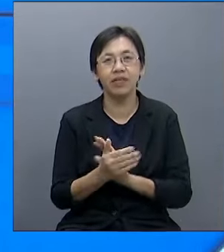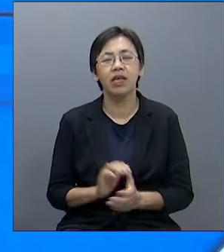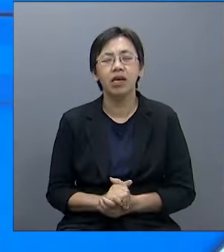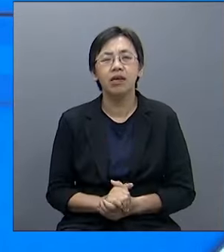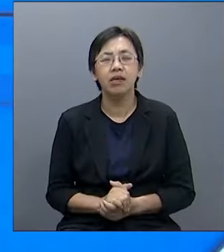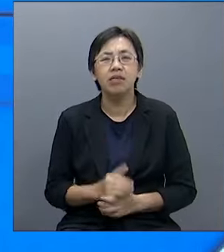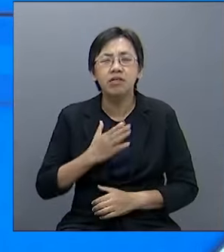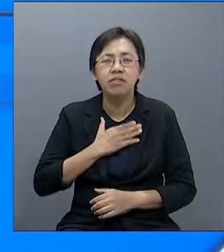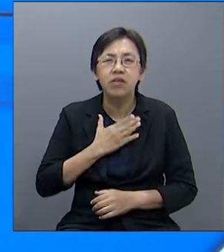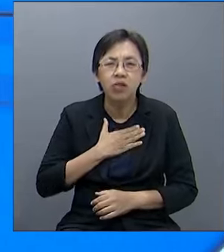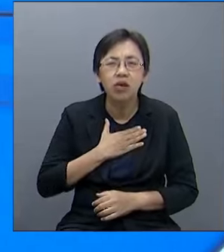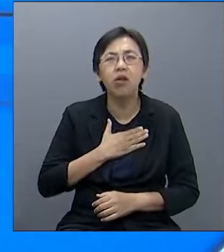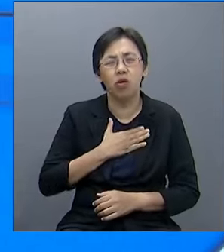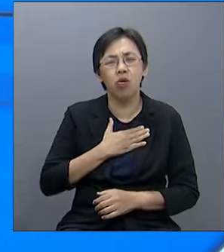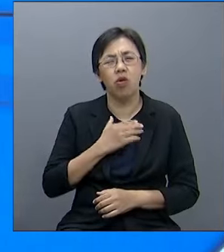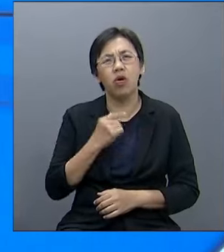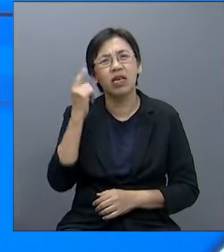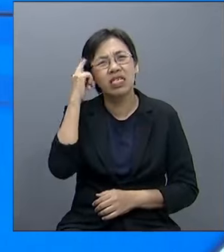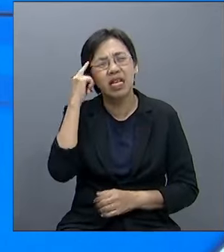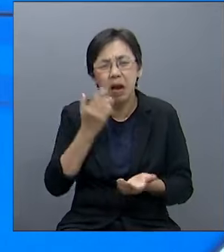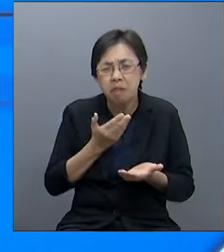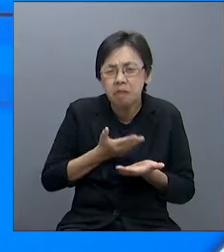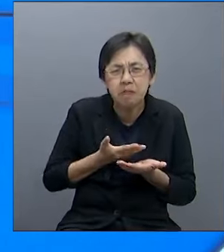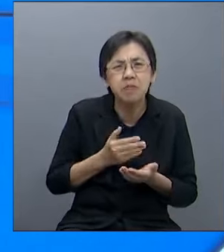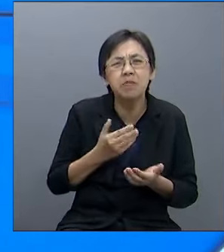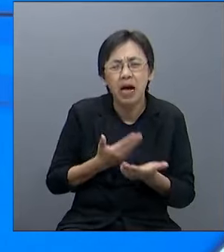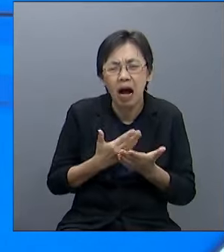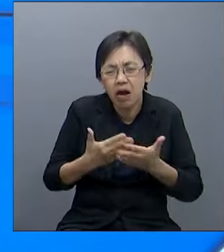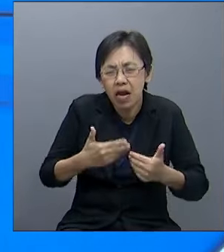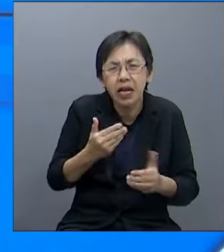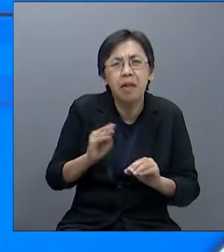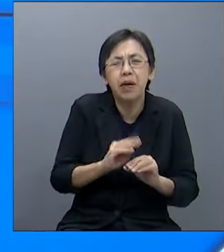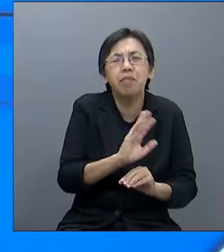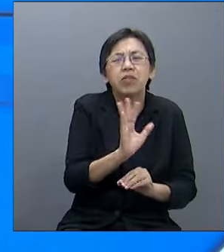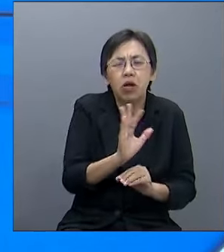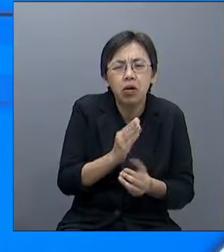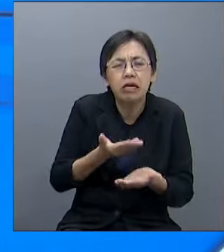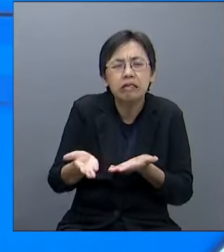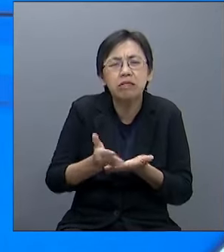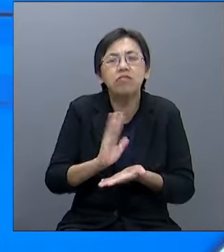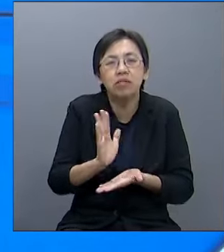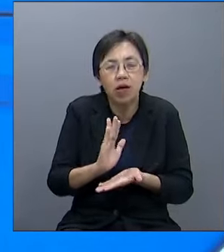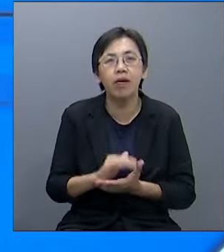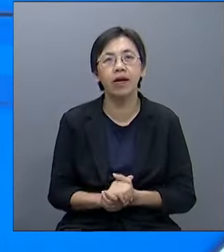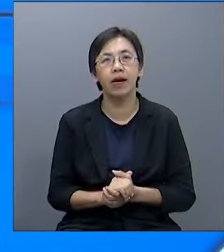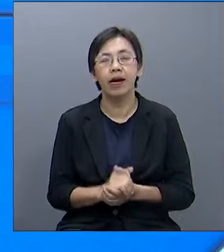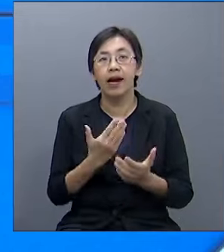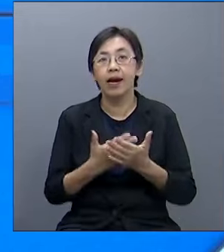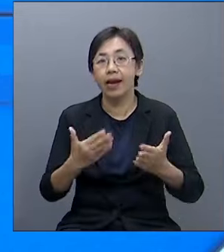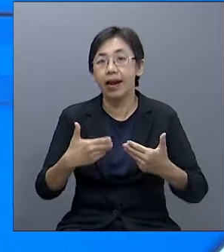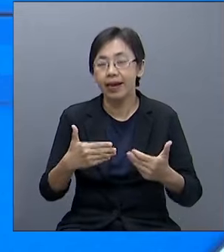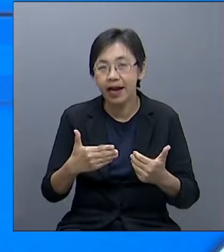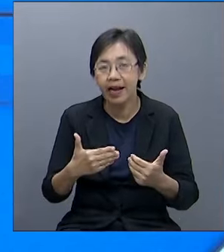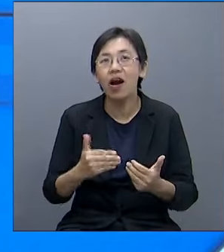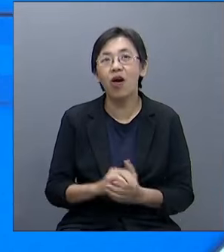มเราเนี่ยอาจจะไม่ต้องขวนขวายในการหารายได้ที่มันเพิ่มขึ้นมากมายแต่ในขณะเดียวกันเราหารายได้นะคะไปเพิ่